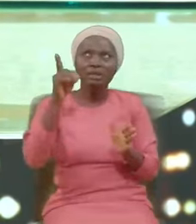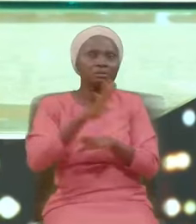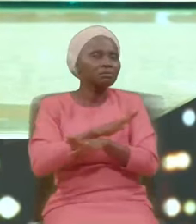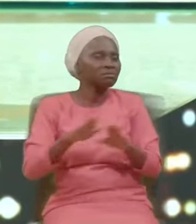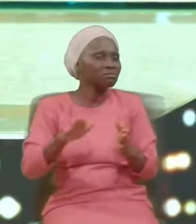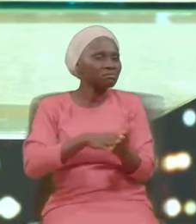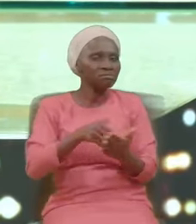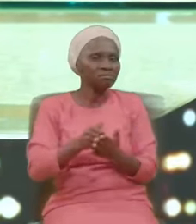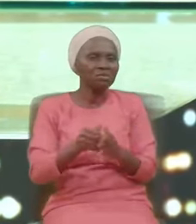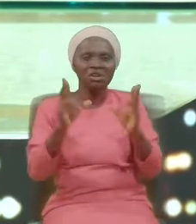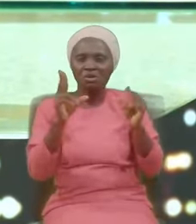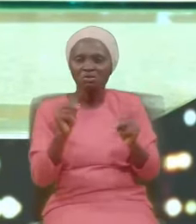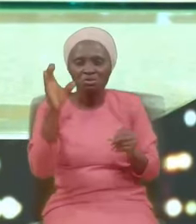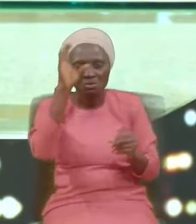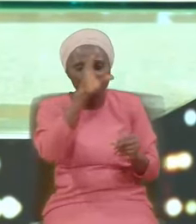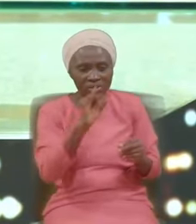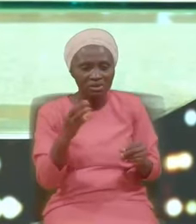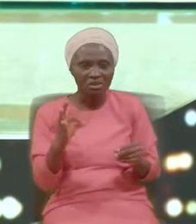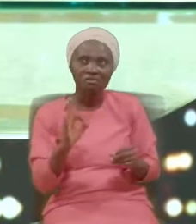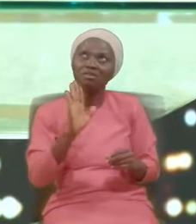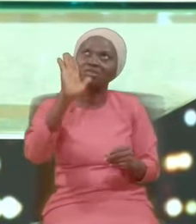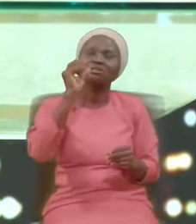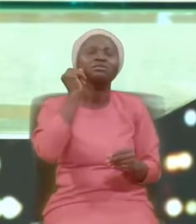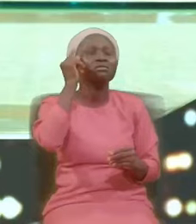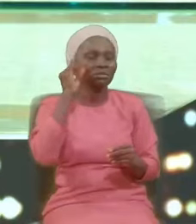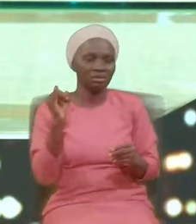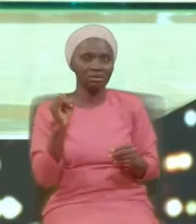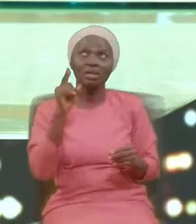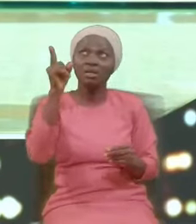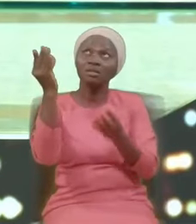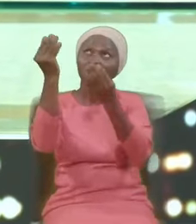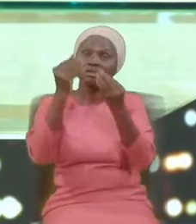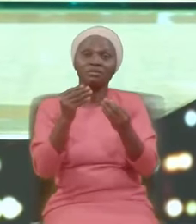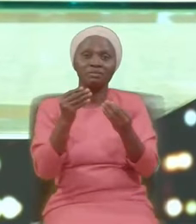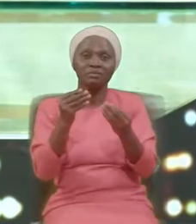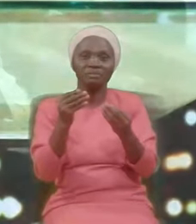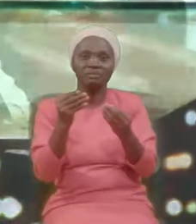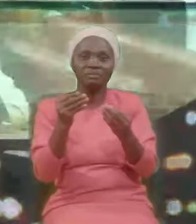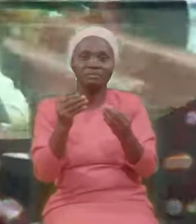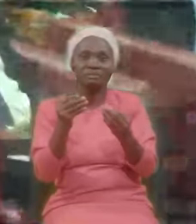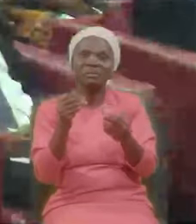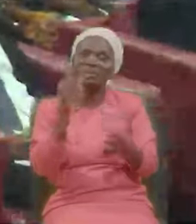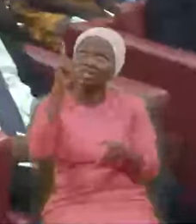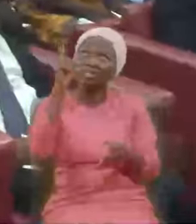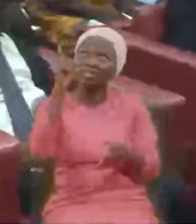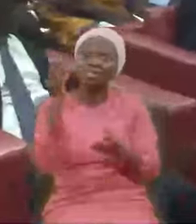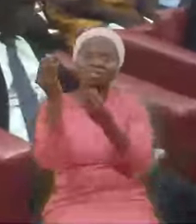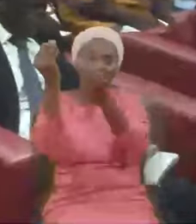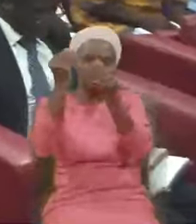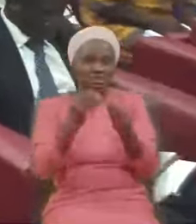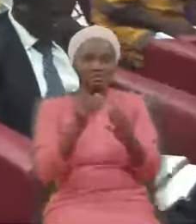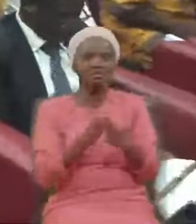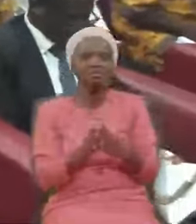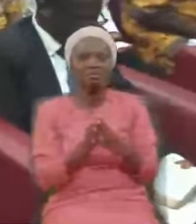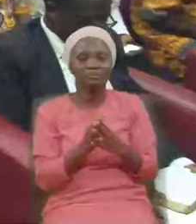lasse point. On ne peut sonder son intelligence. Il donne de la force. Il donne